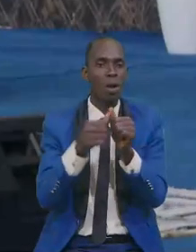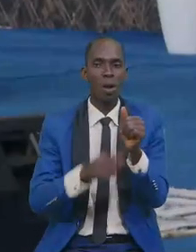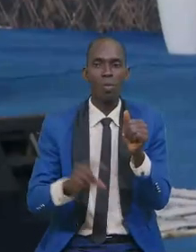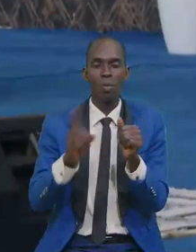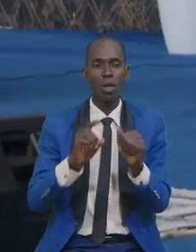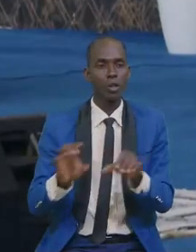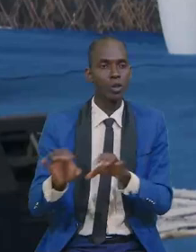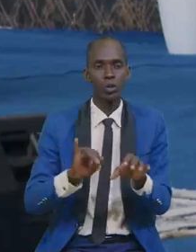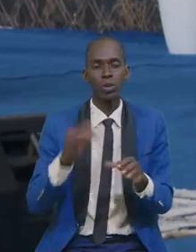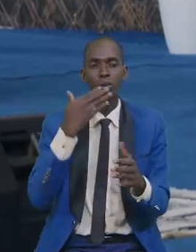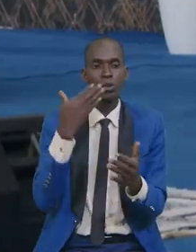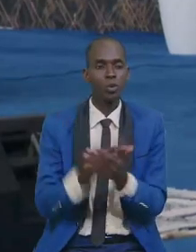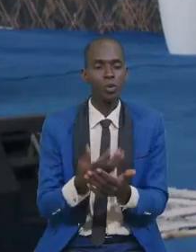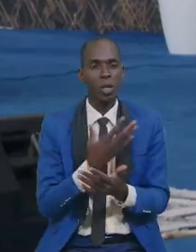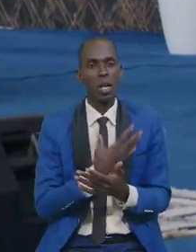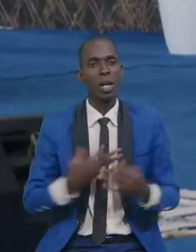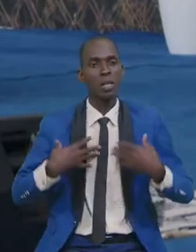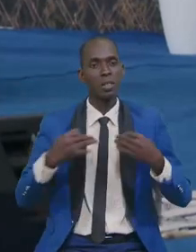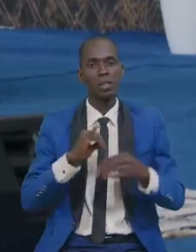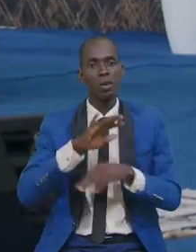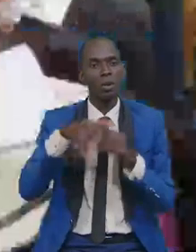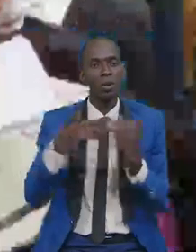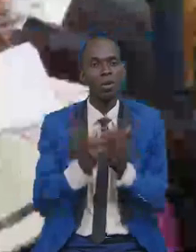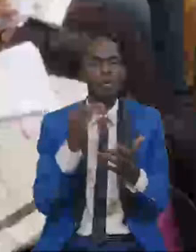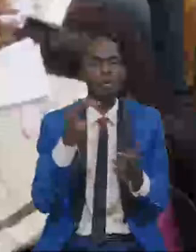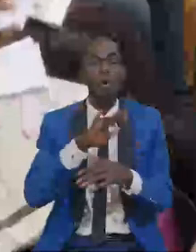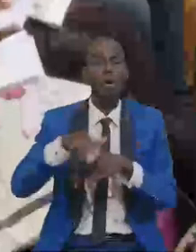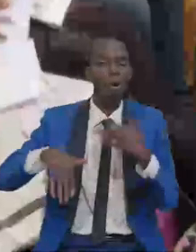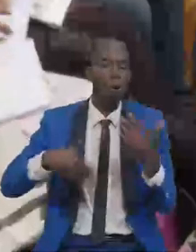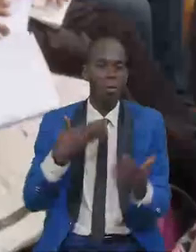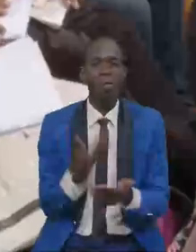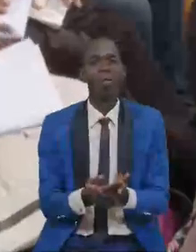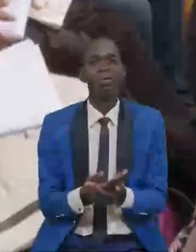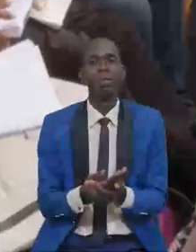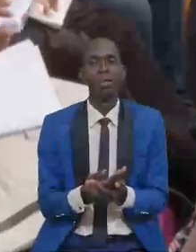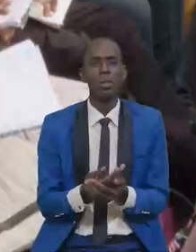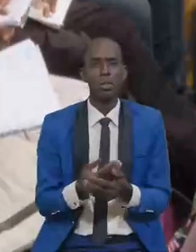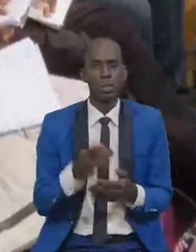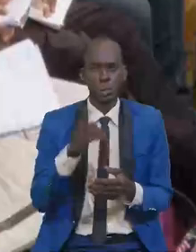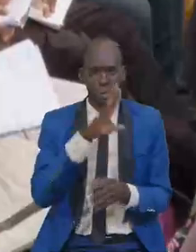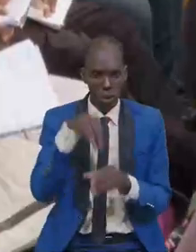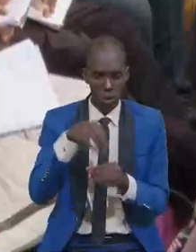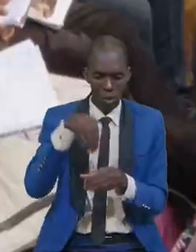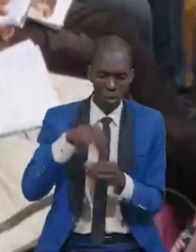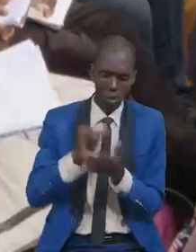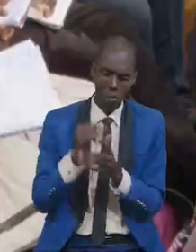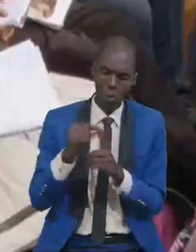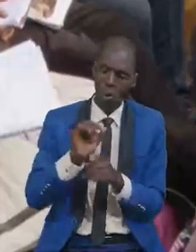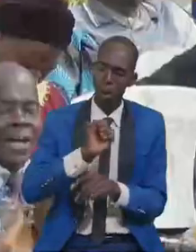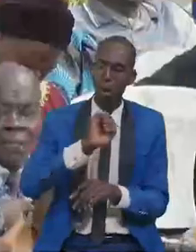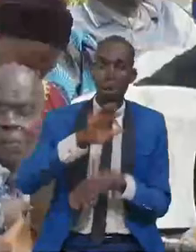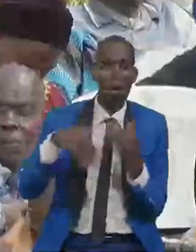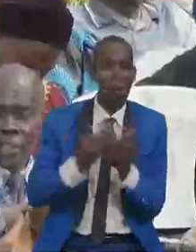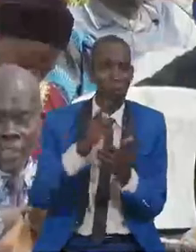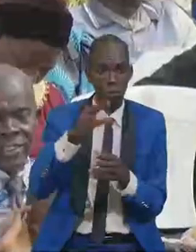en lieu, faisant du bien et guérissant combien de personnes? Est-ce que je suis dedans?